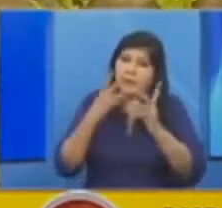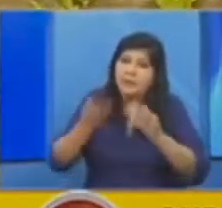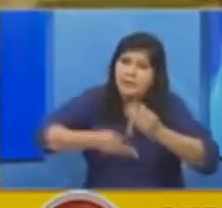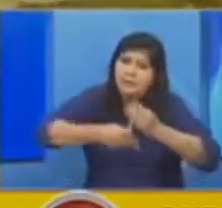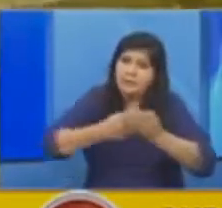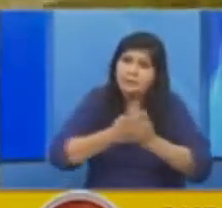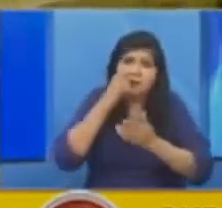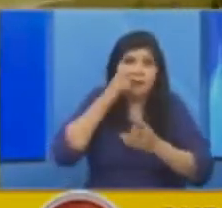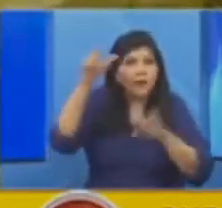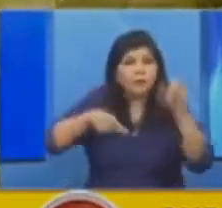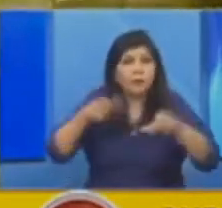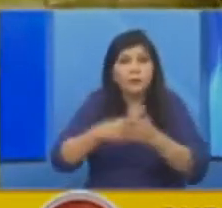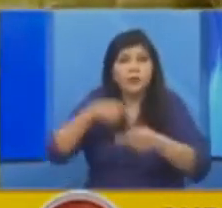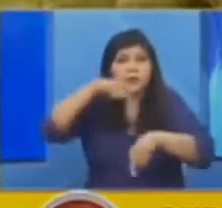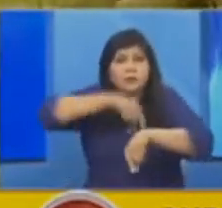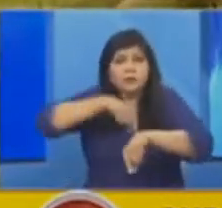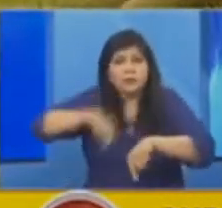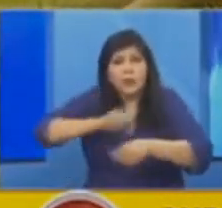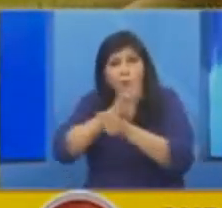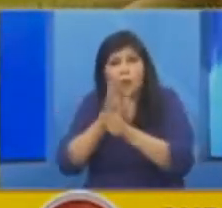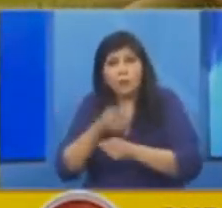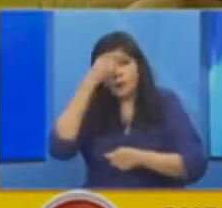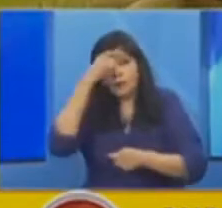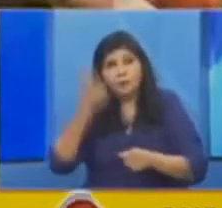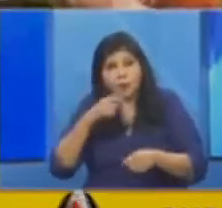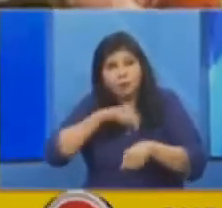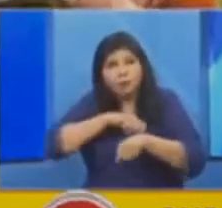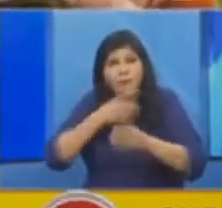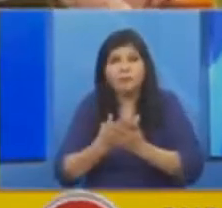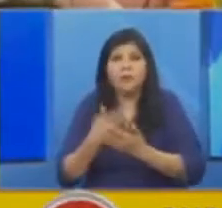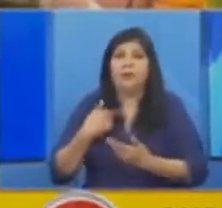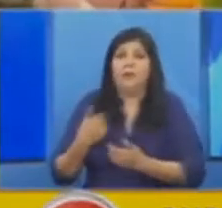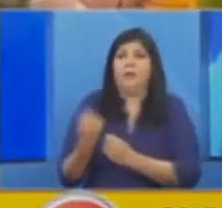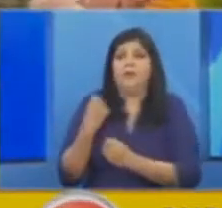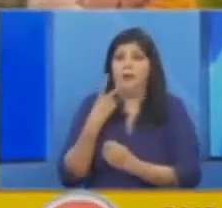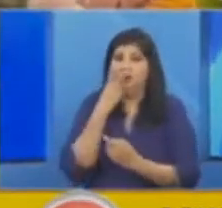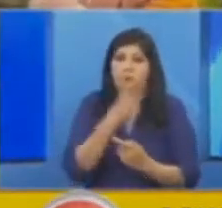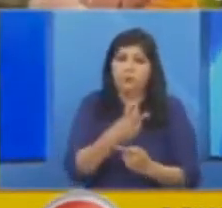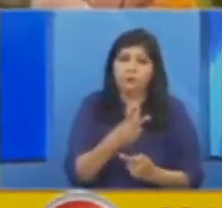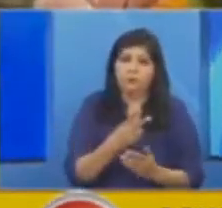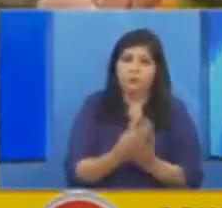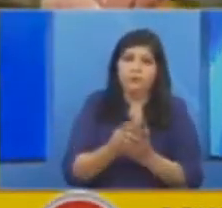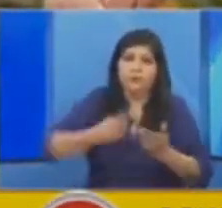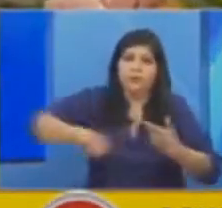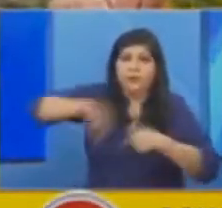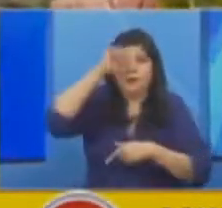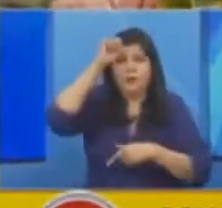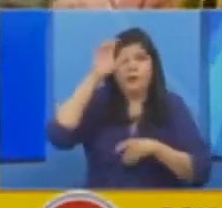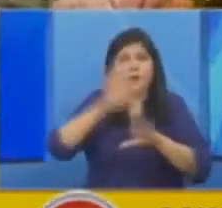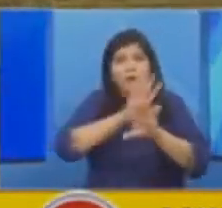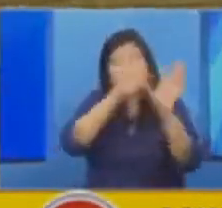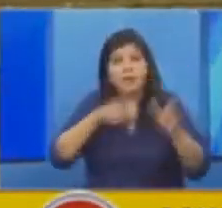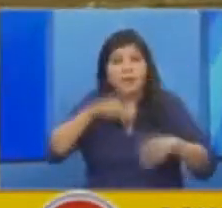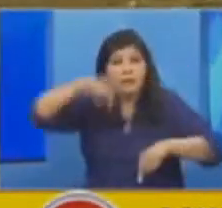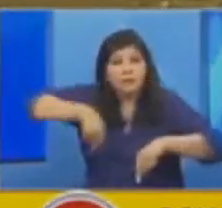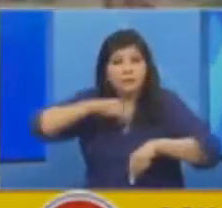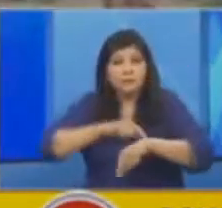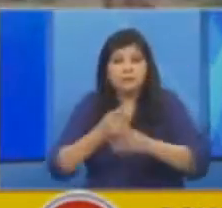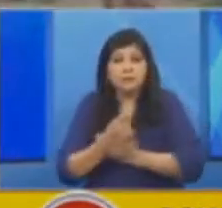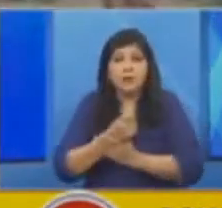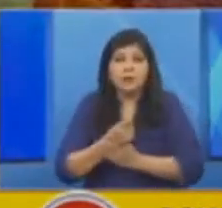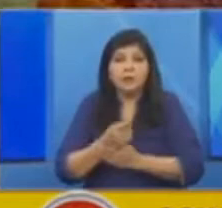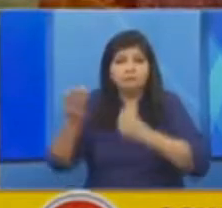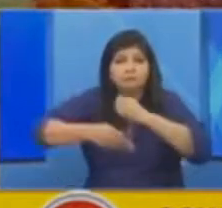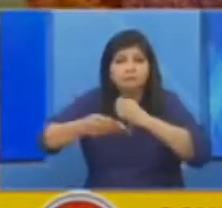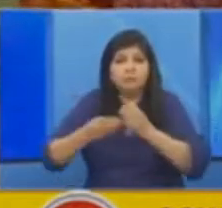कठीन परिस्थितियों में भी अपनी ताकत को साबित किया है हमारे देश में इस बार खरिक की फसल